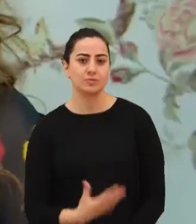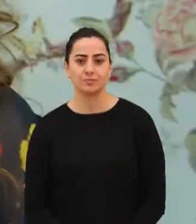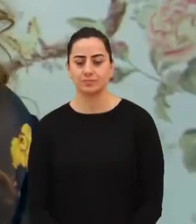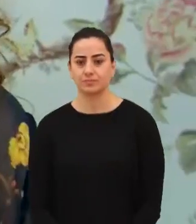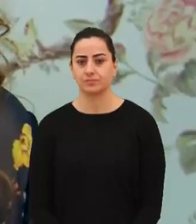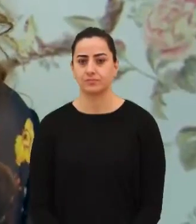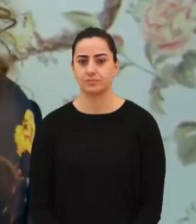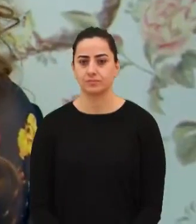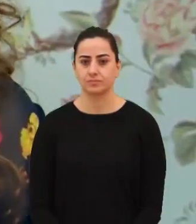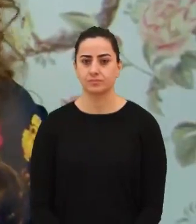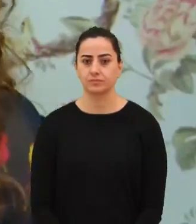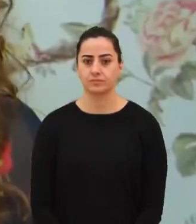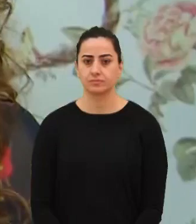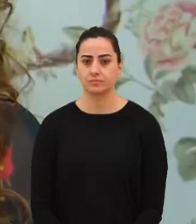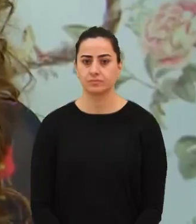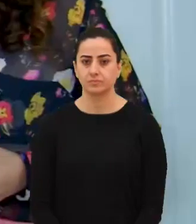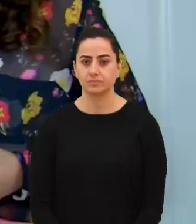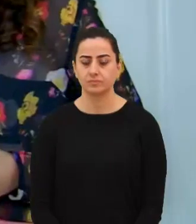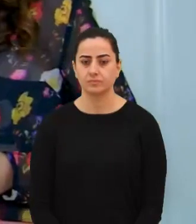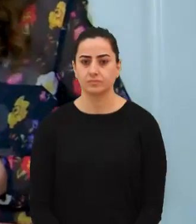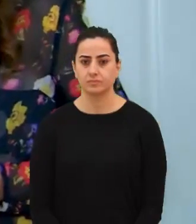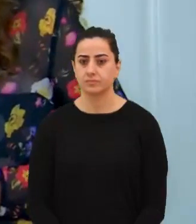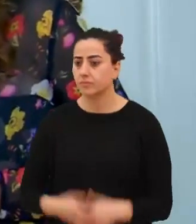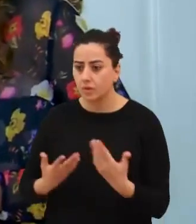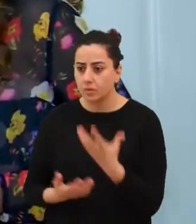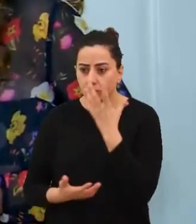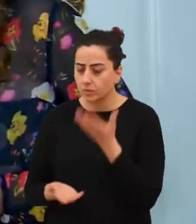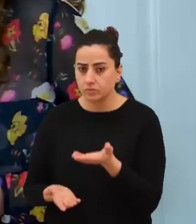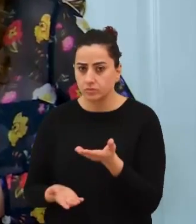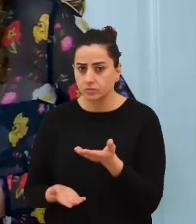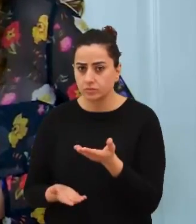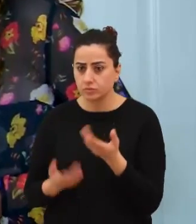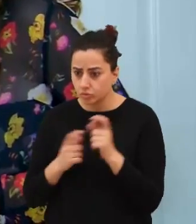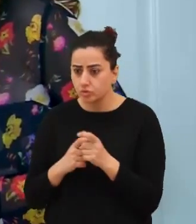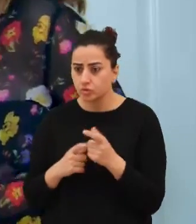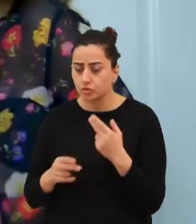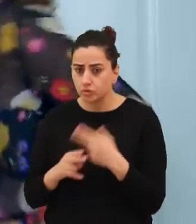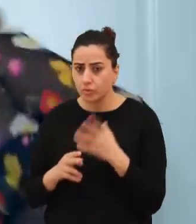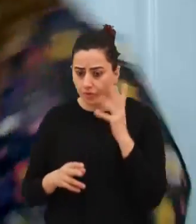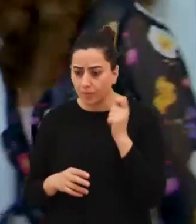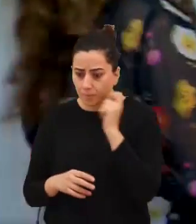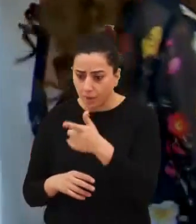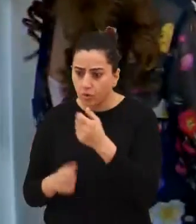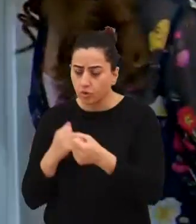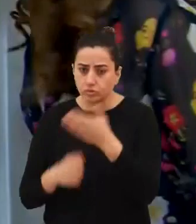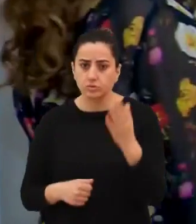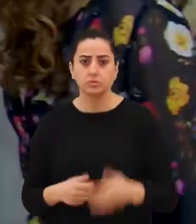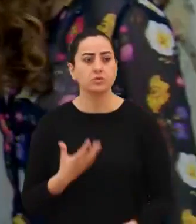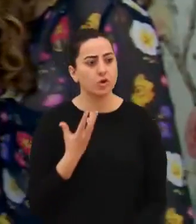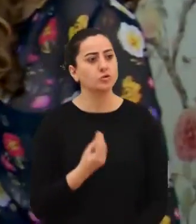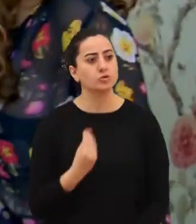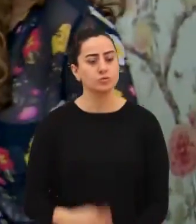Tamam. Toplam 800 lira para aldı. Niye hala duruyorsun ya Şükrü Efendi? Dünyanın parasını aldın, koşsana. Koşuyorum